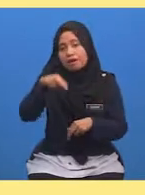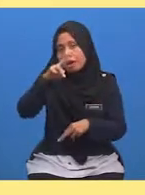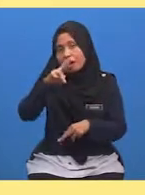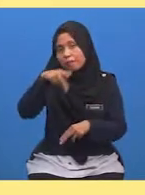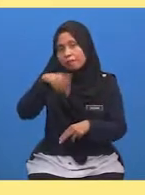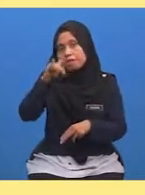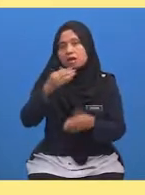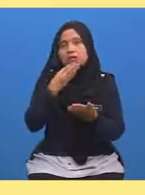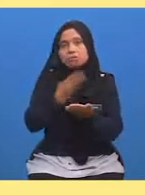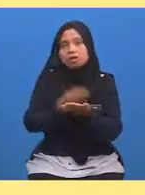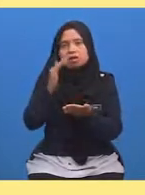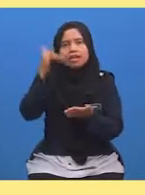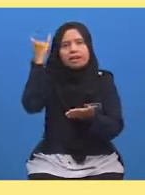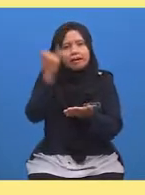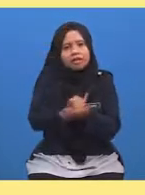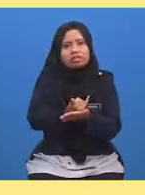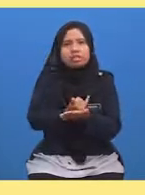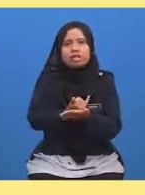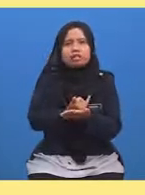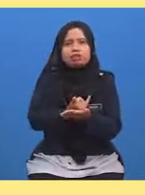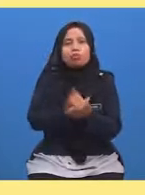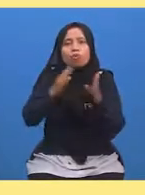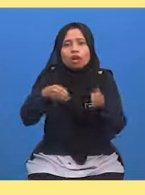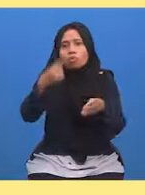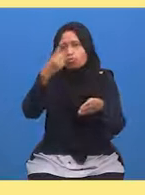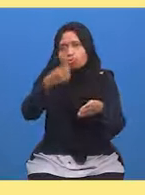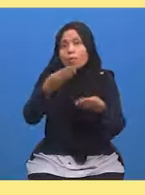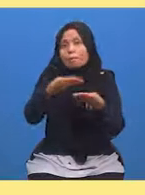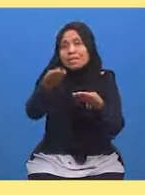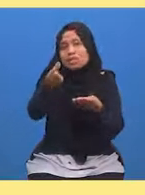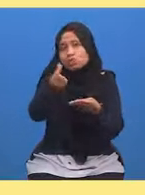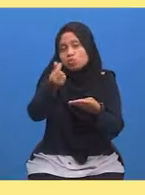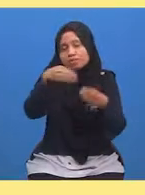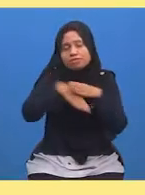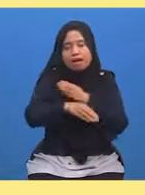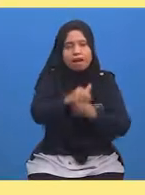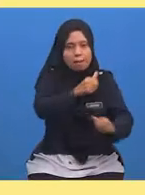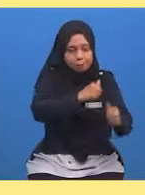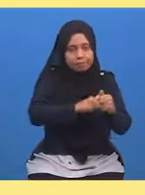akan meyakinkan pelabur untuk melabur dalam perniagaan.